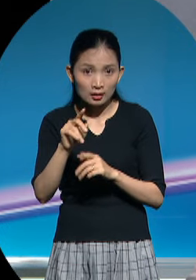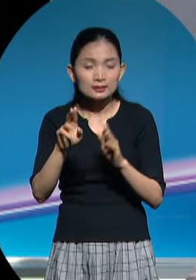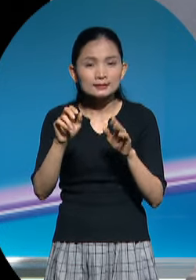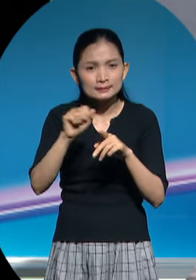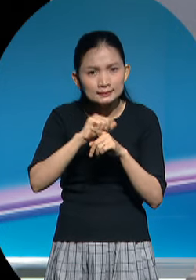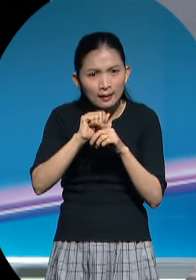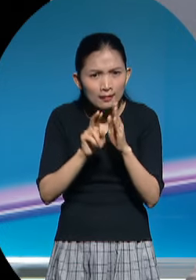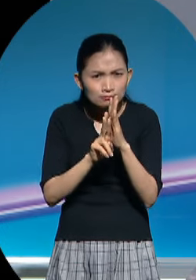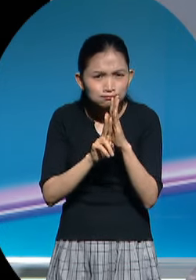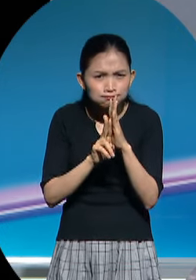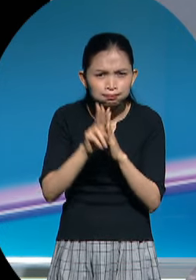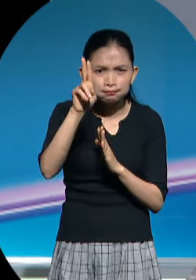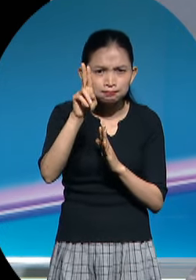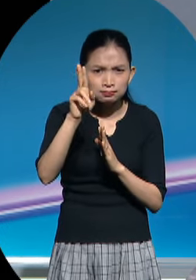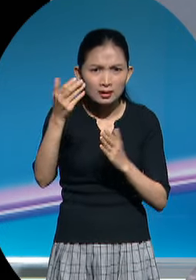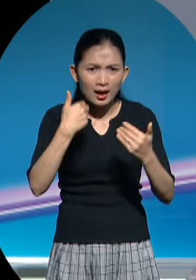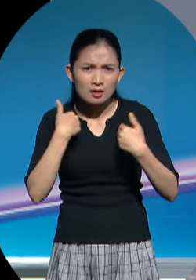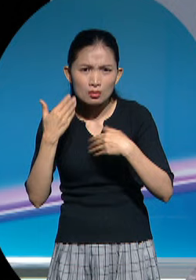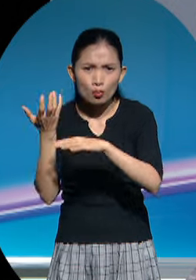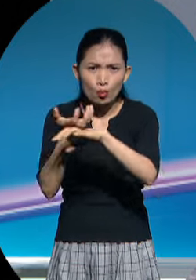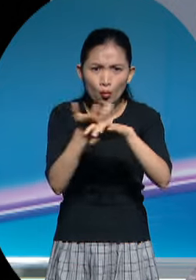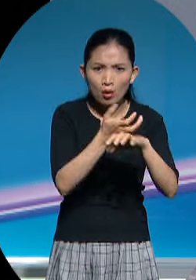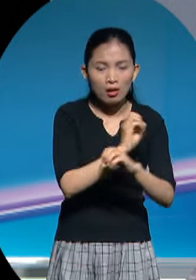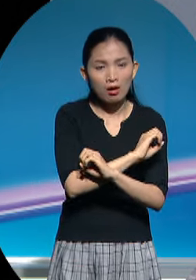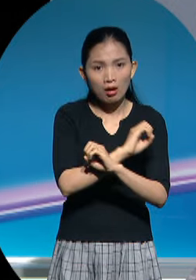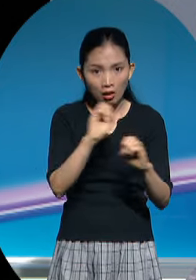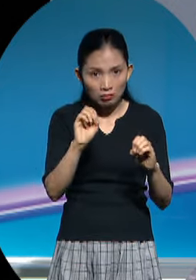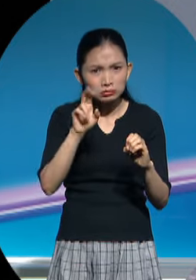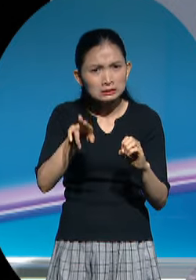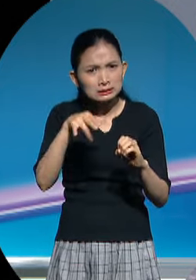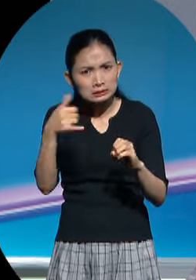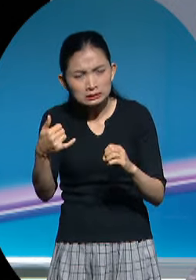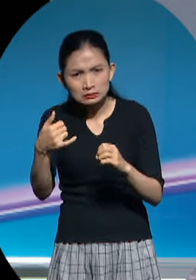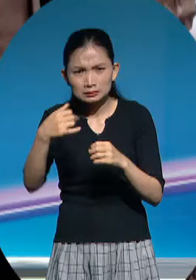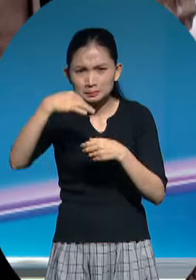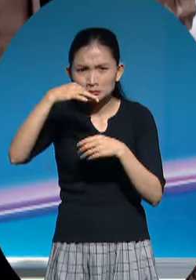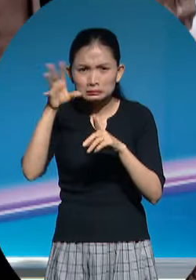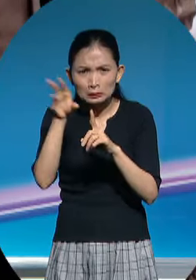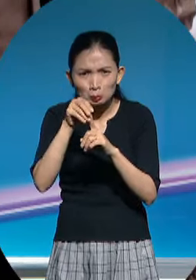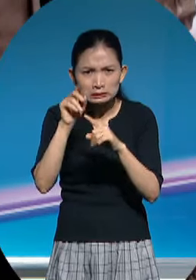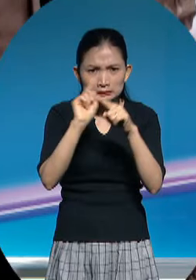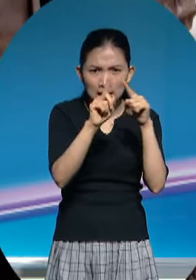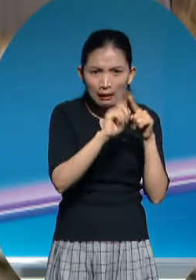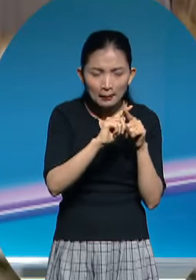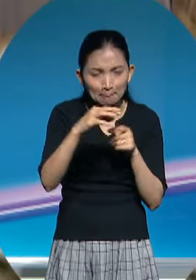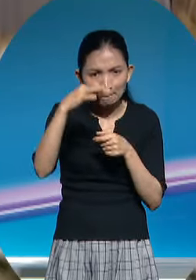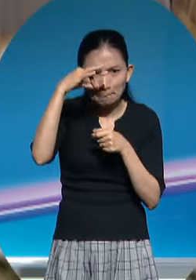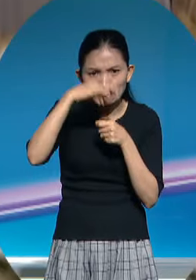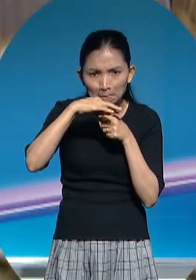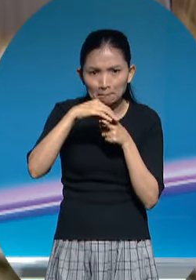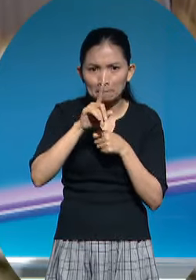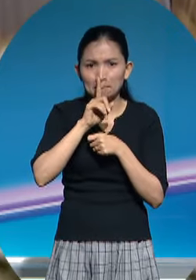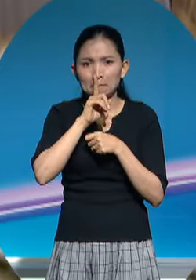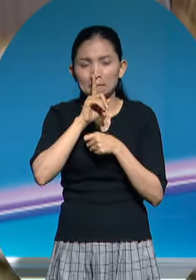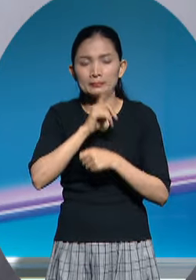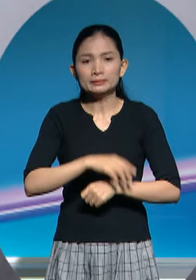không tiết lộ thông tin chi tiết, bao gồm số lượng tên lửa được phóng và khoảng cách chúng bay được. Trước đó, hôm 30 tháng 1, hãng tin Yonhap dẫn tuyên bố của chính phủ